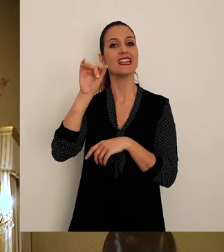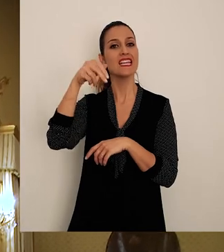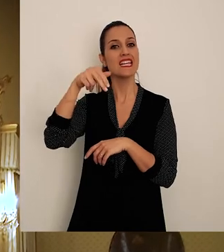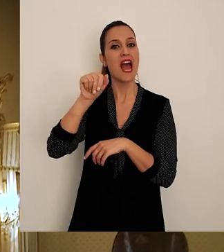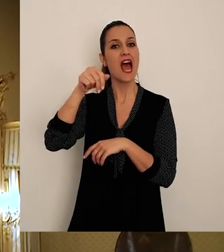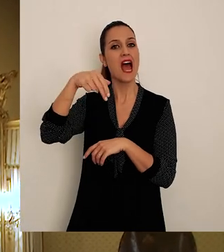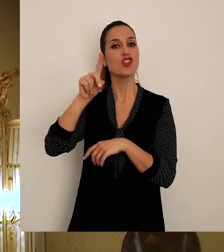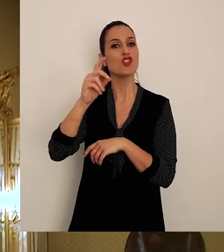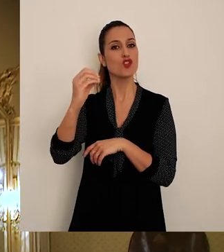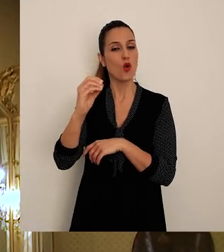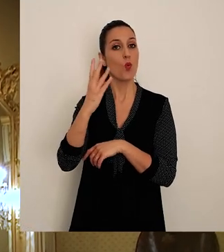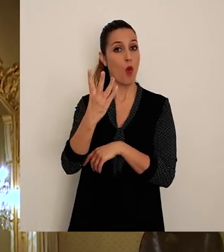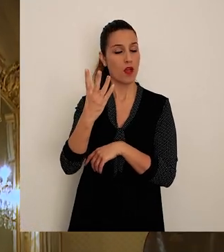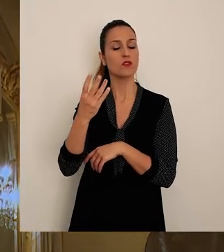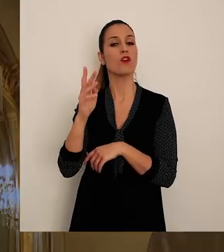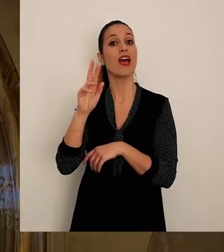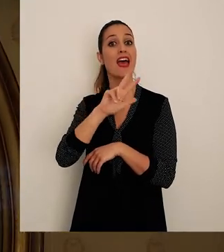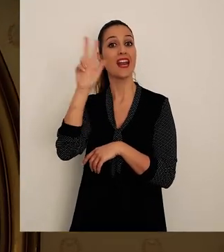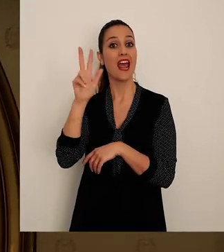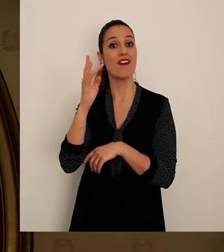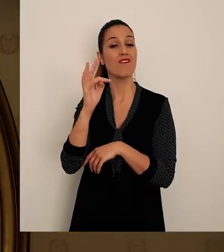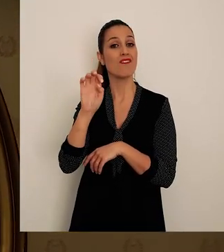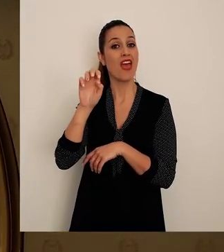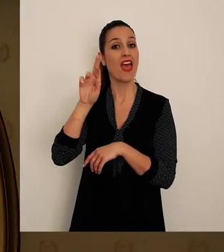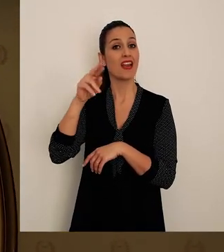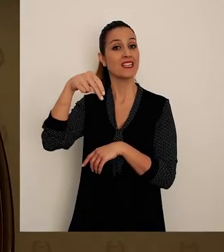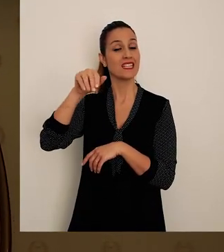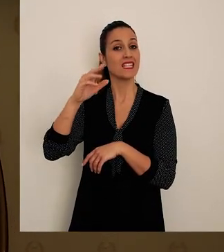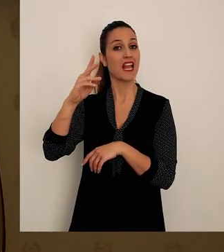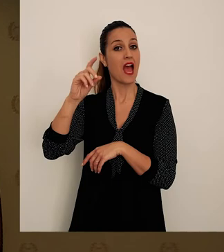IV, Gioacchino Murat e Re Ferdinando II.